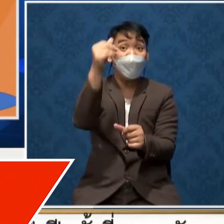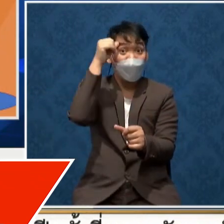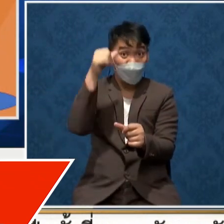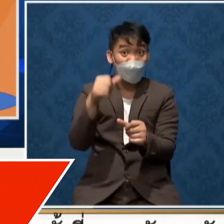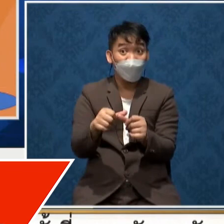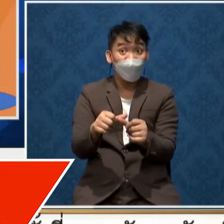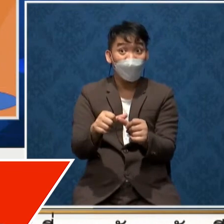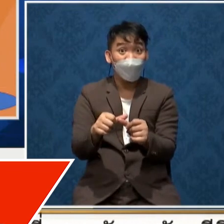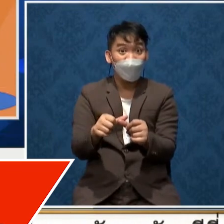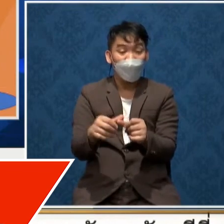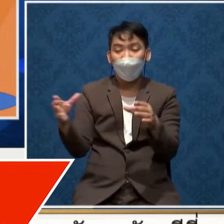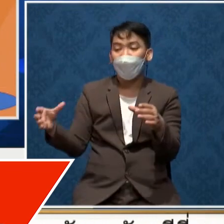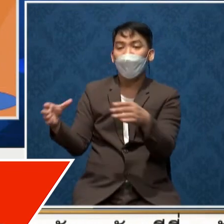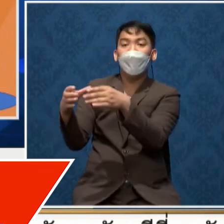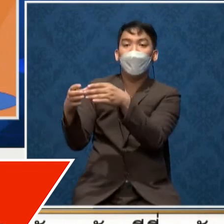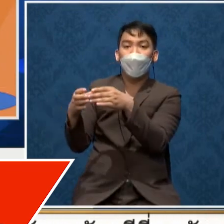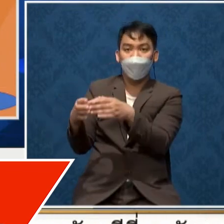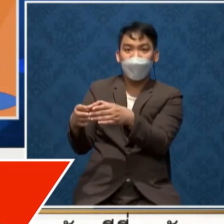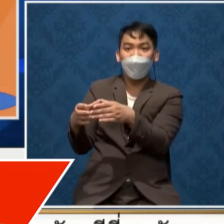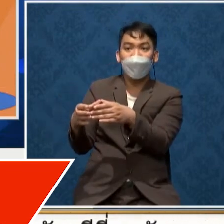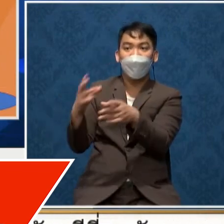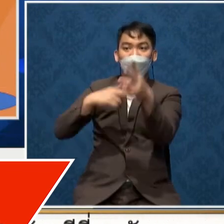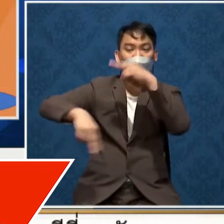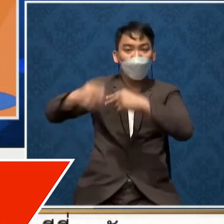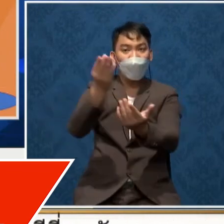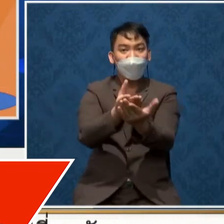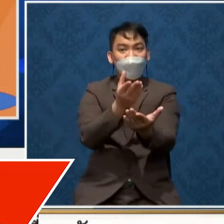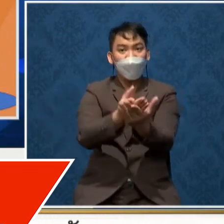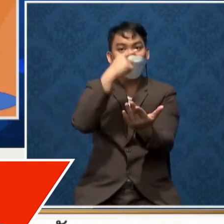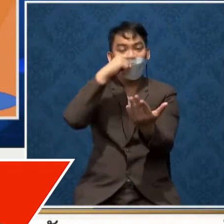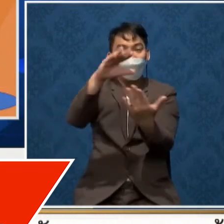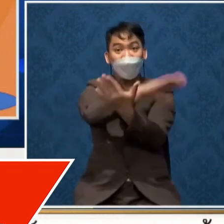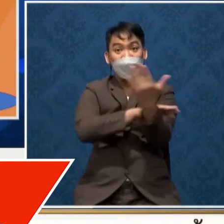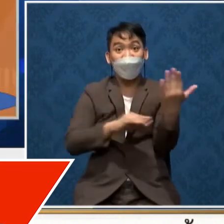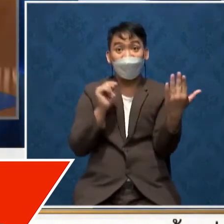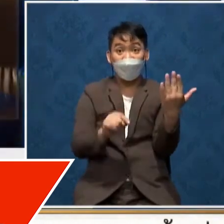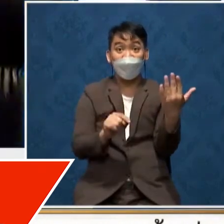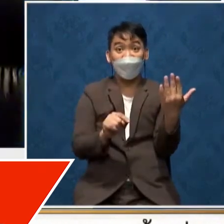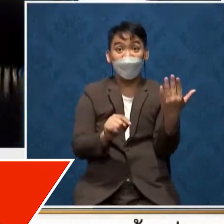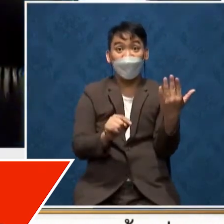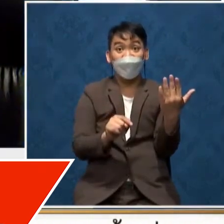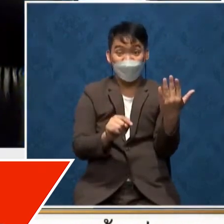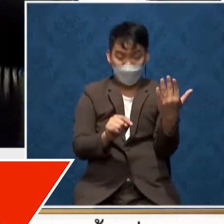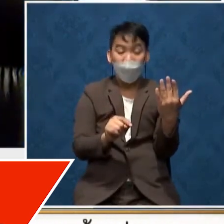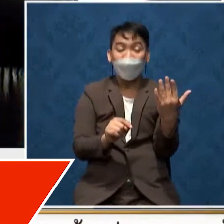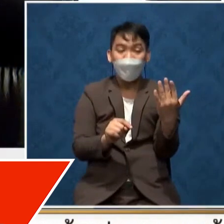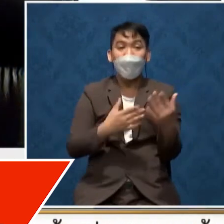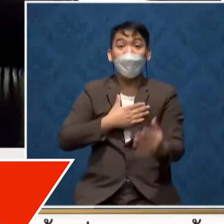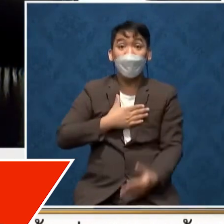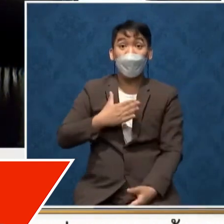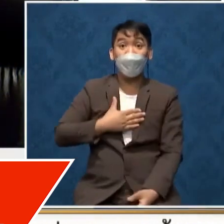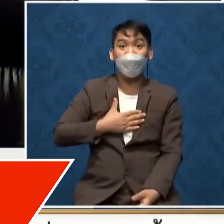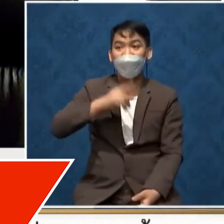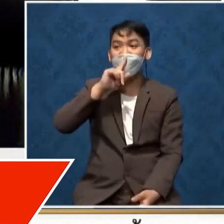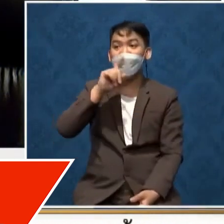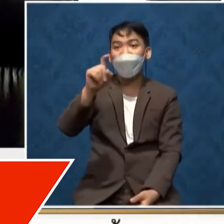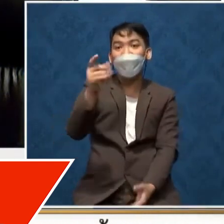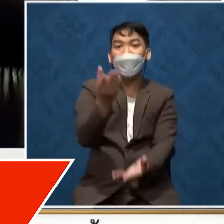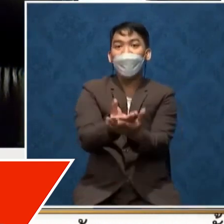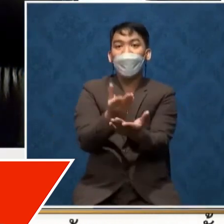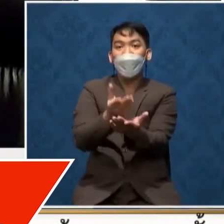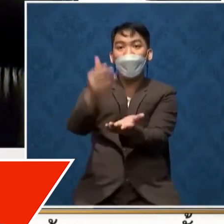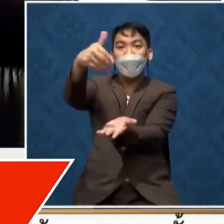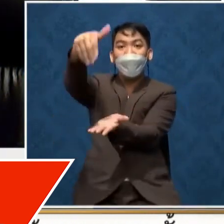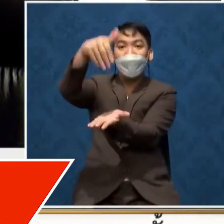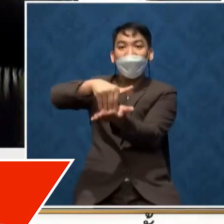ตรวจเงินแผ่นดินเข้ามารายงานของหน่วยองค์กรอิสระหน่วยหนึ่งผมถามว่างบกลางเอามาจากไหน